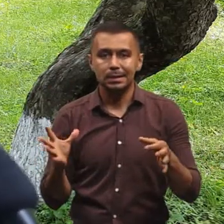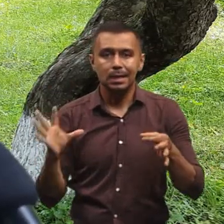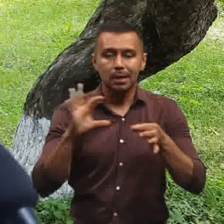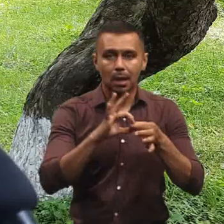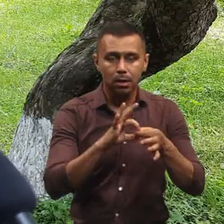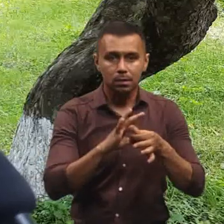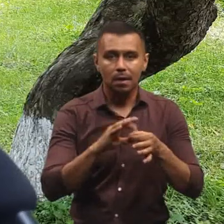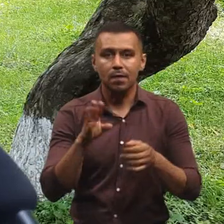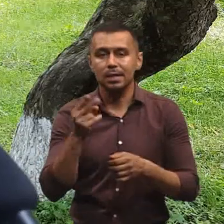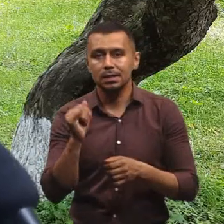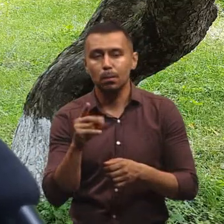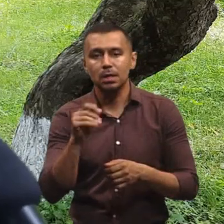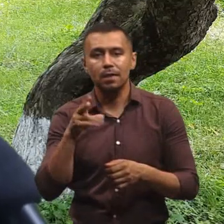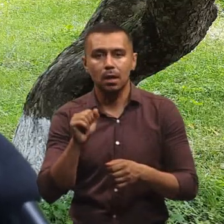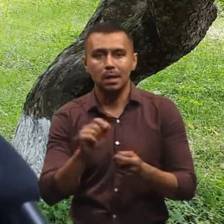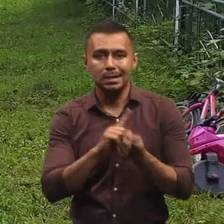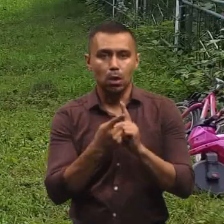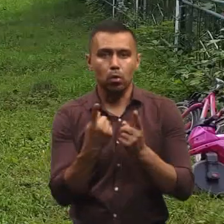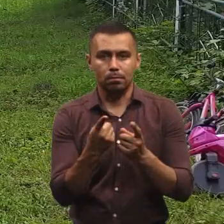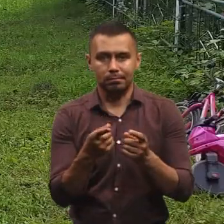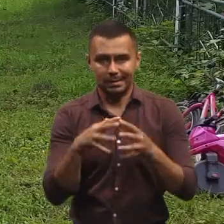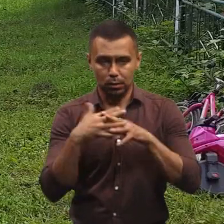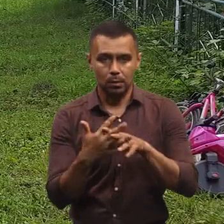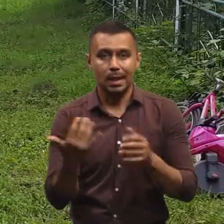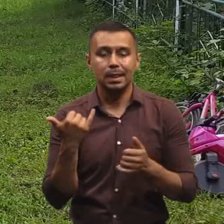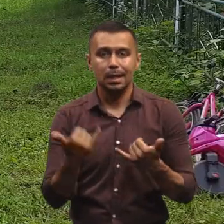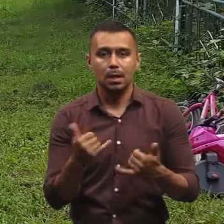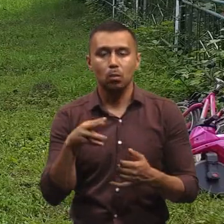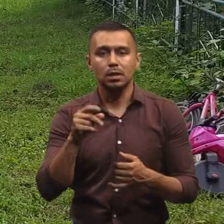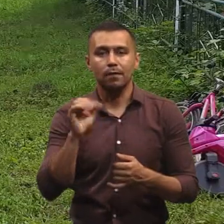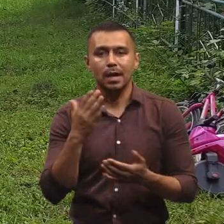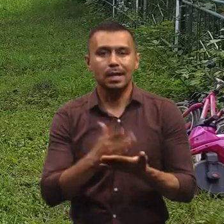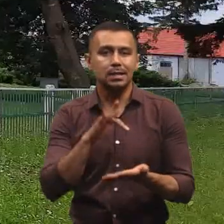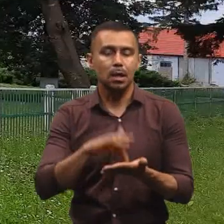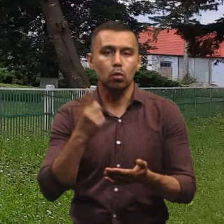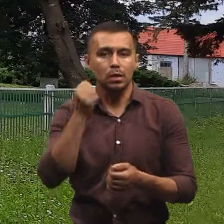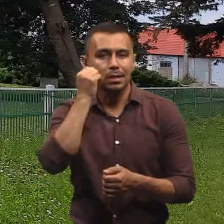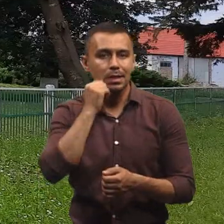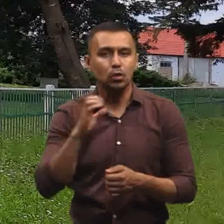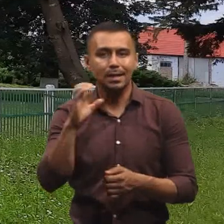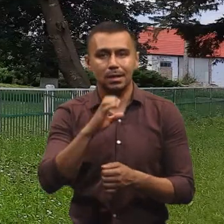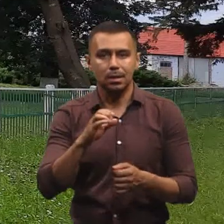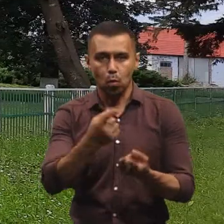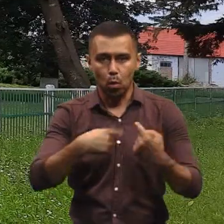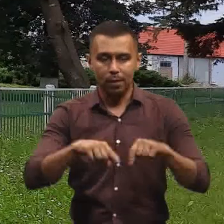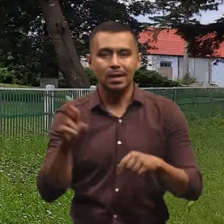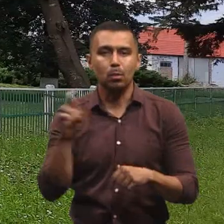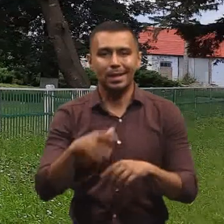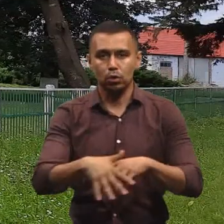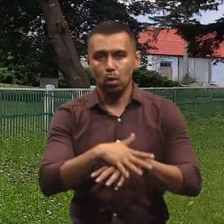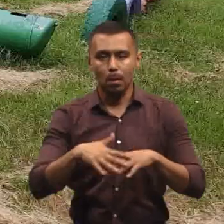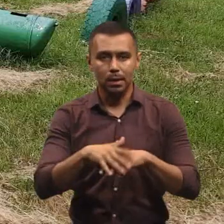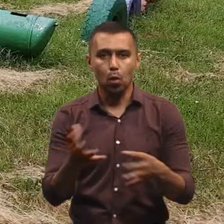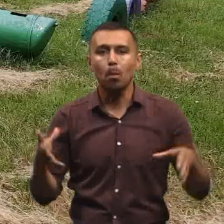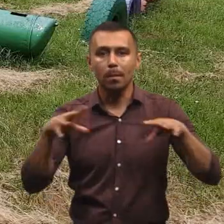і москалівка стали єдиним цілим нині москалівка є центром одного зі старостинських округів єрмолинецької громади